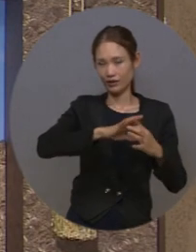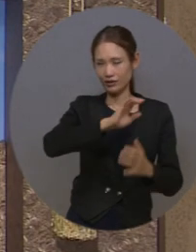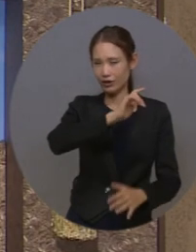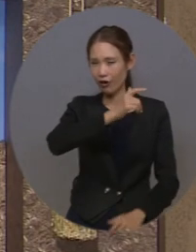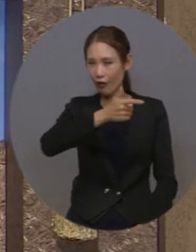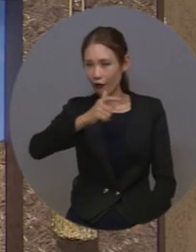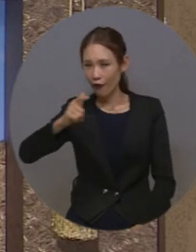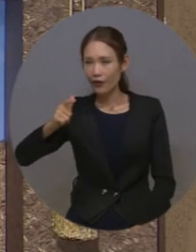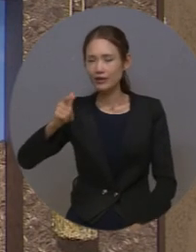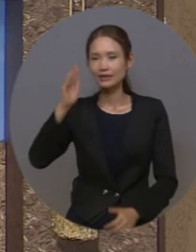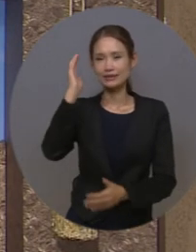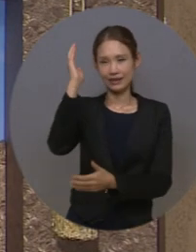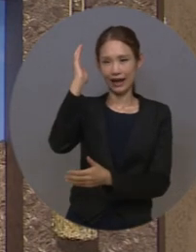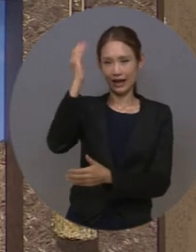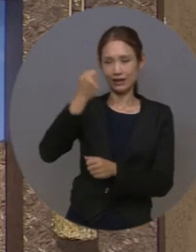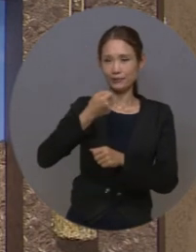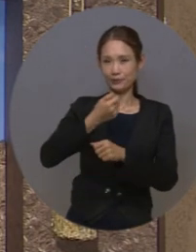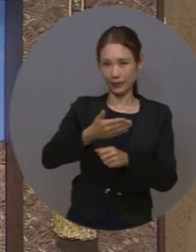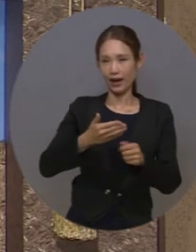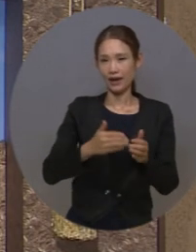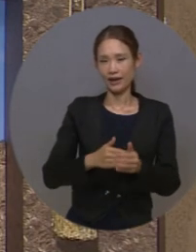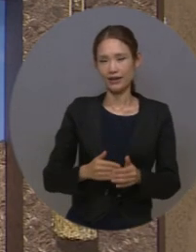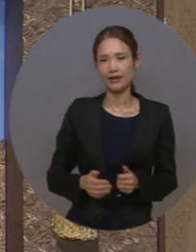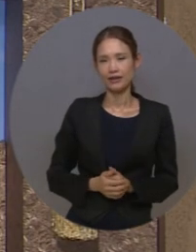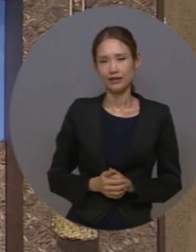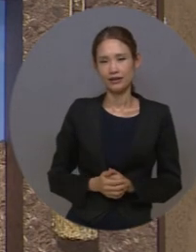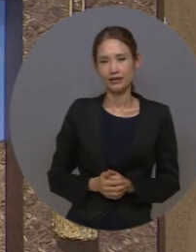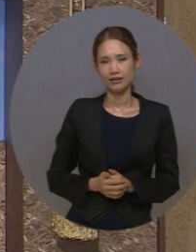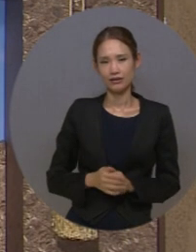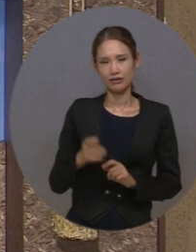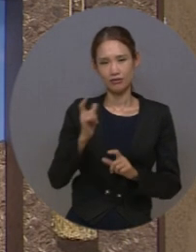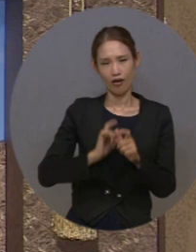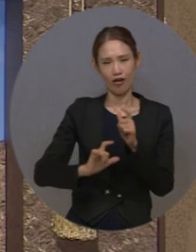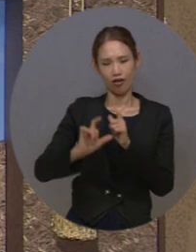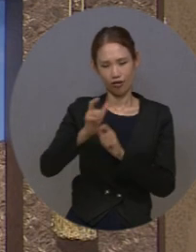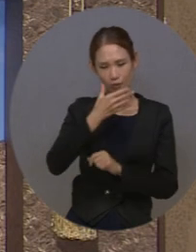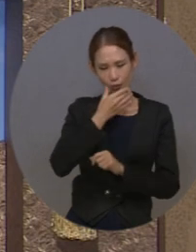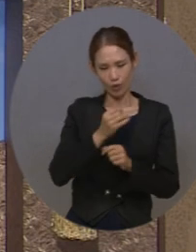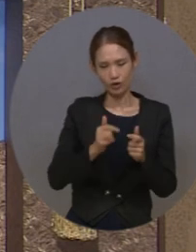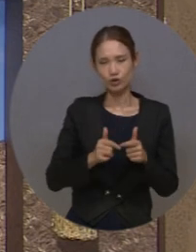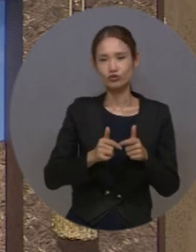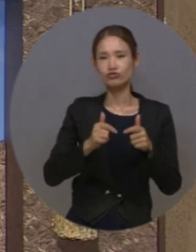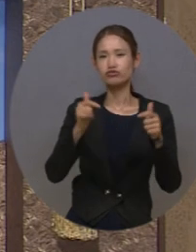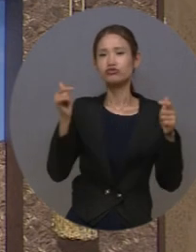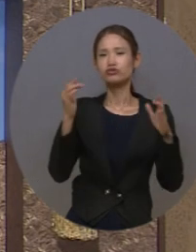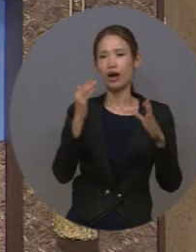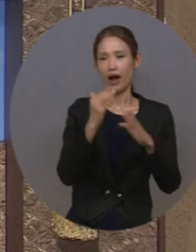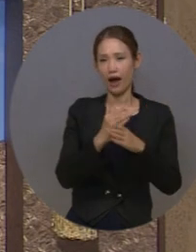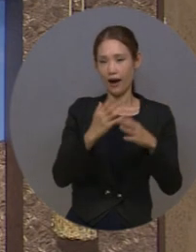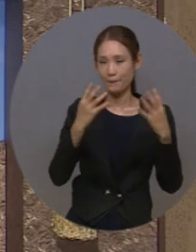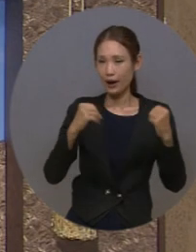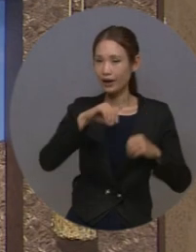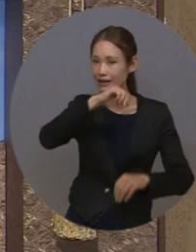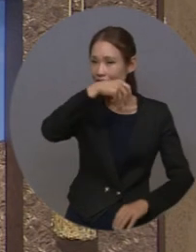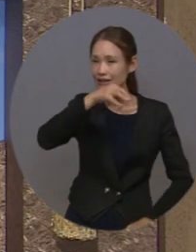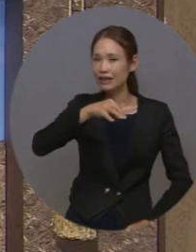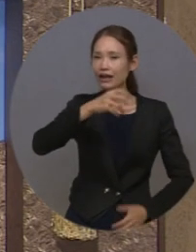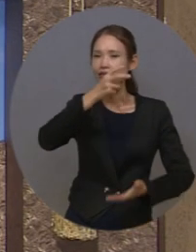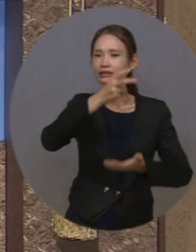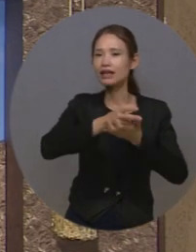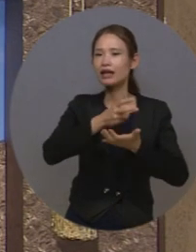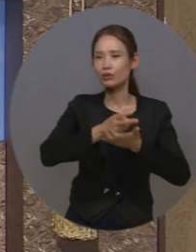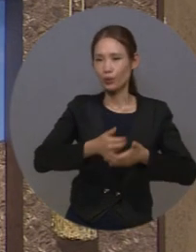관한 여러 가지 얘기를 했습니다. 점점 복지가 확대되면서 많은 예산과 제도가